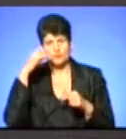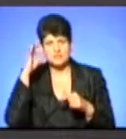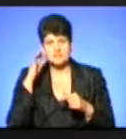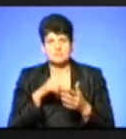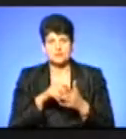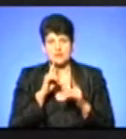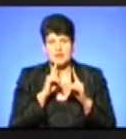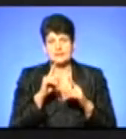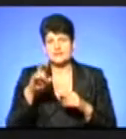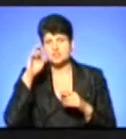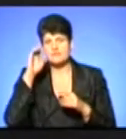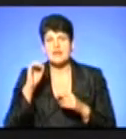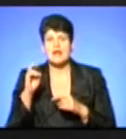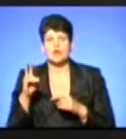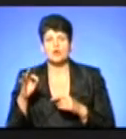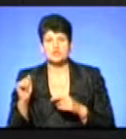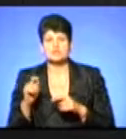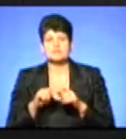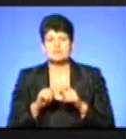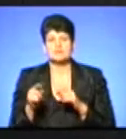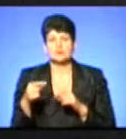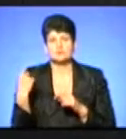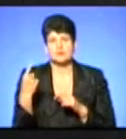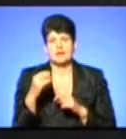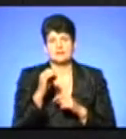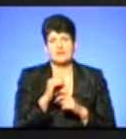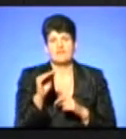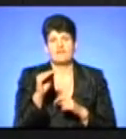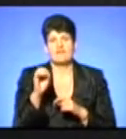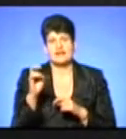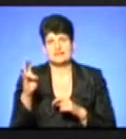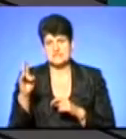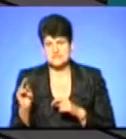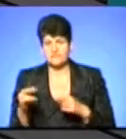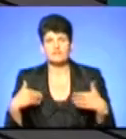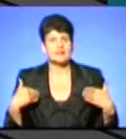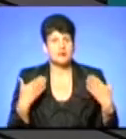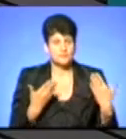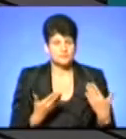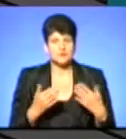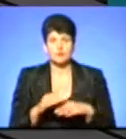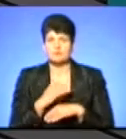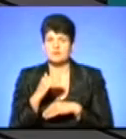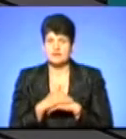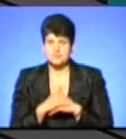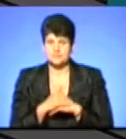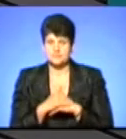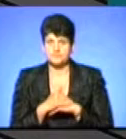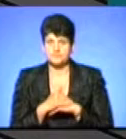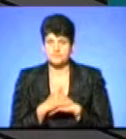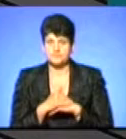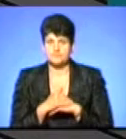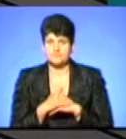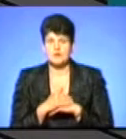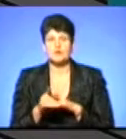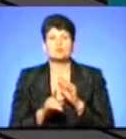та начальник Державної екологічної інспекції у Тернопільській області Едуард Фернц. Вітаю вас. Ну, отож, власне, давайте з